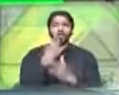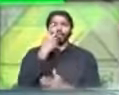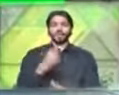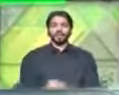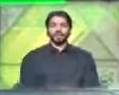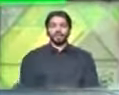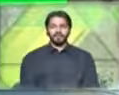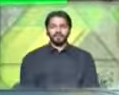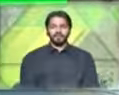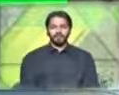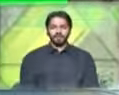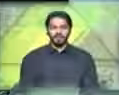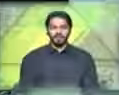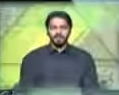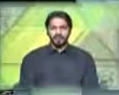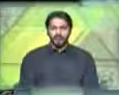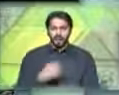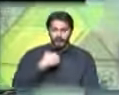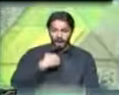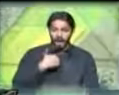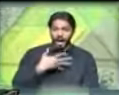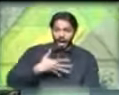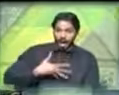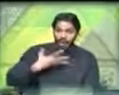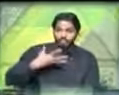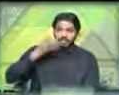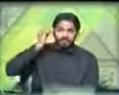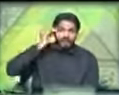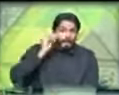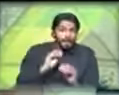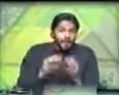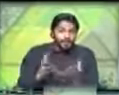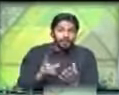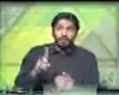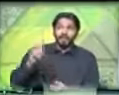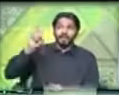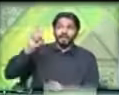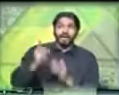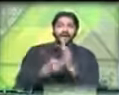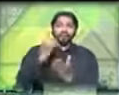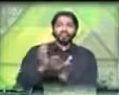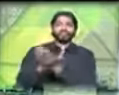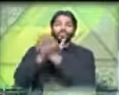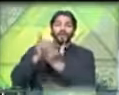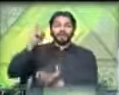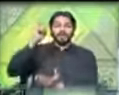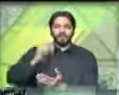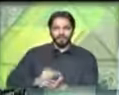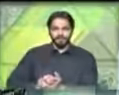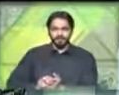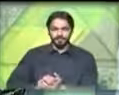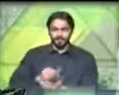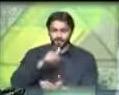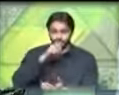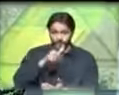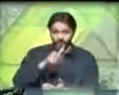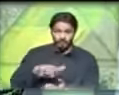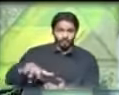هذه قاعدة في البداية لابد أن نقر بها. نعم. تمام. فضل